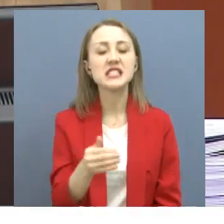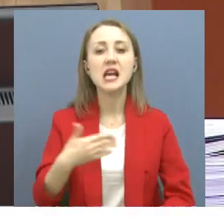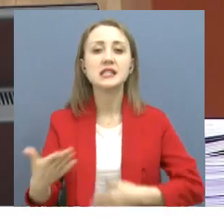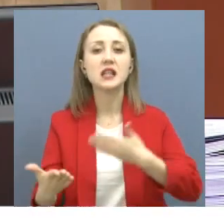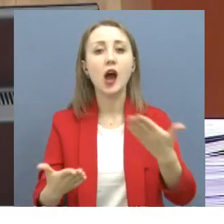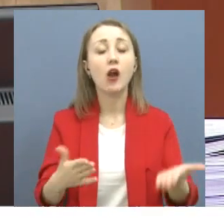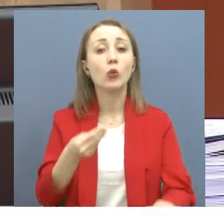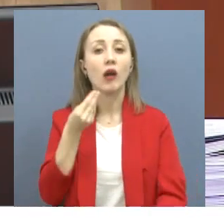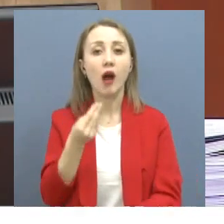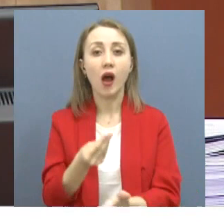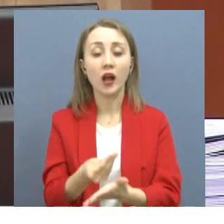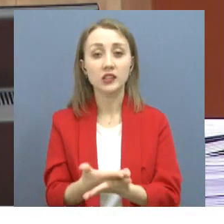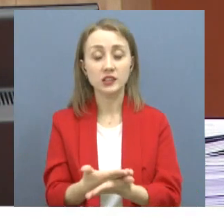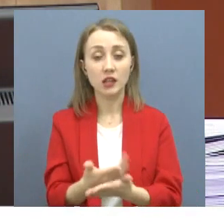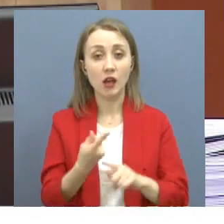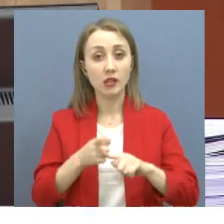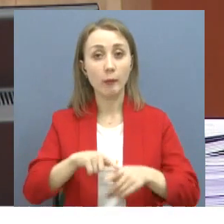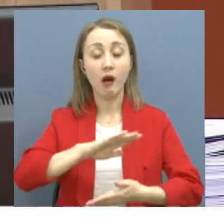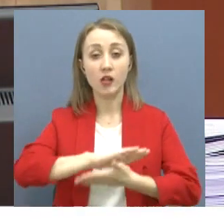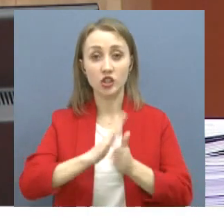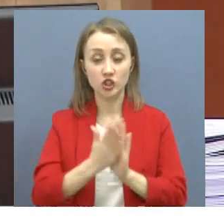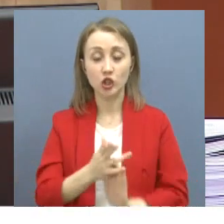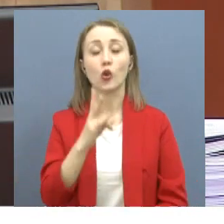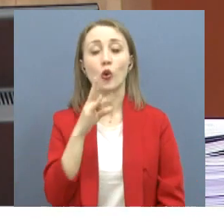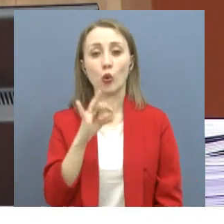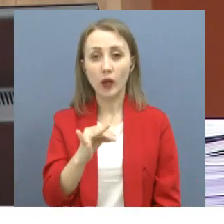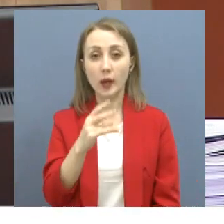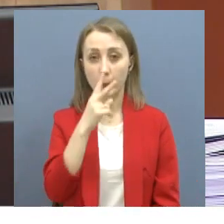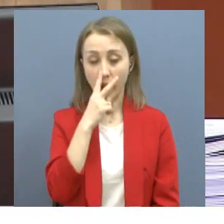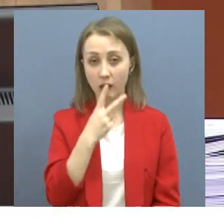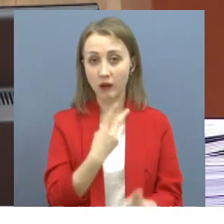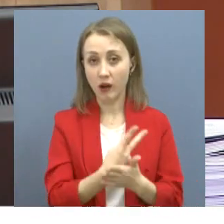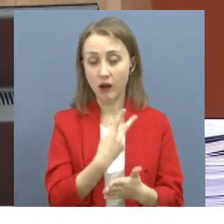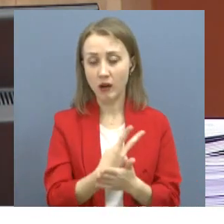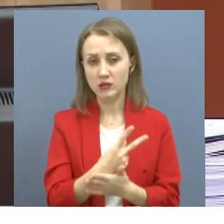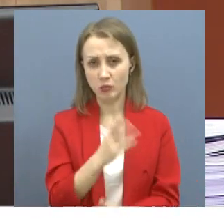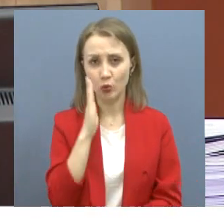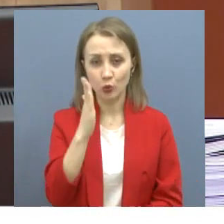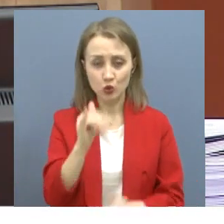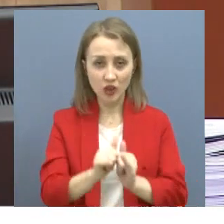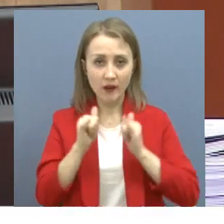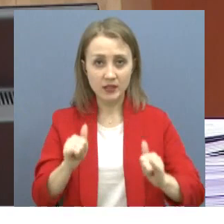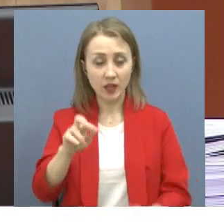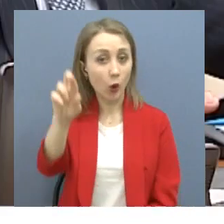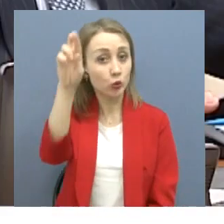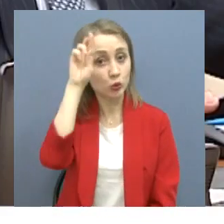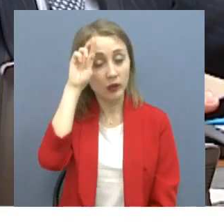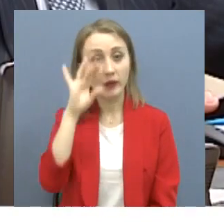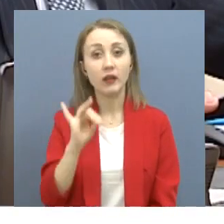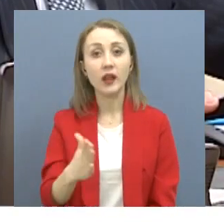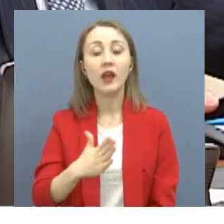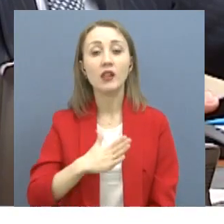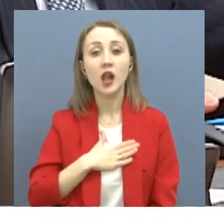только оценивает текущее положение, но и определяет перспективы развития страны. И